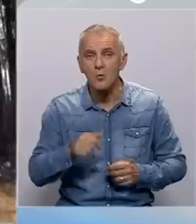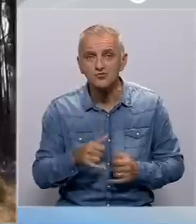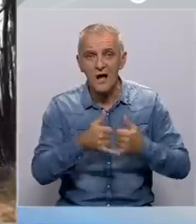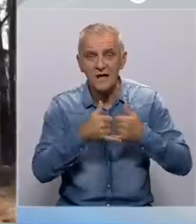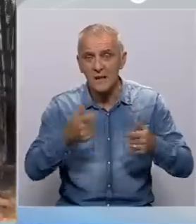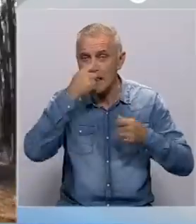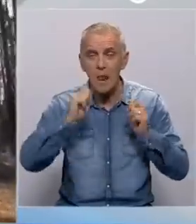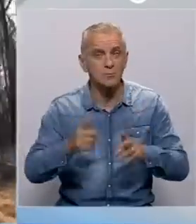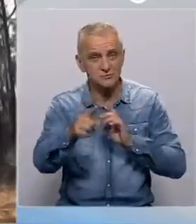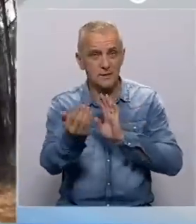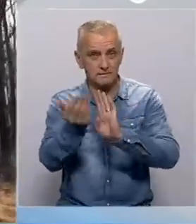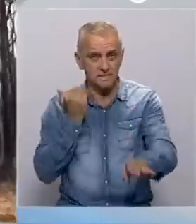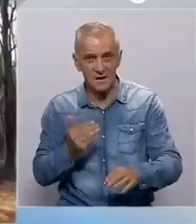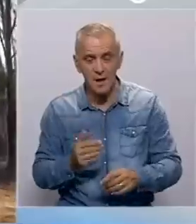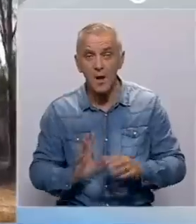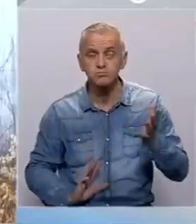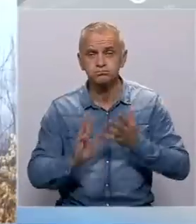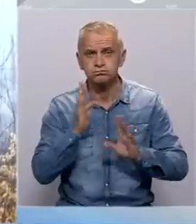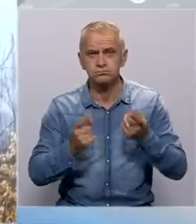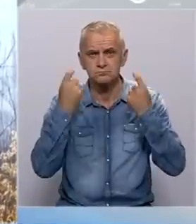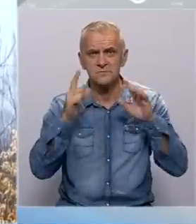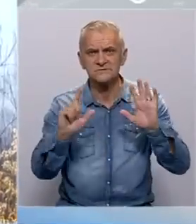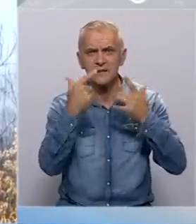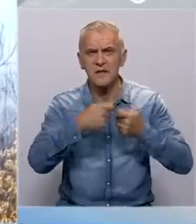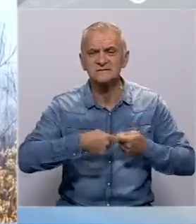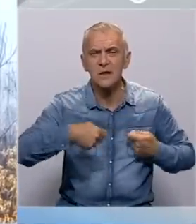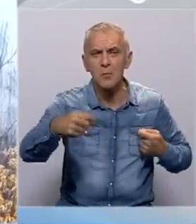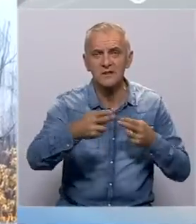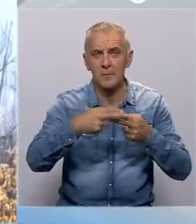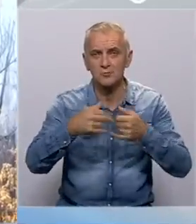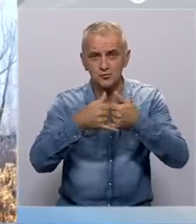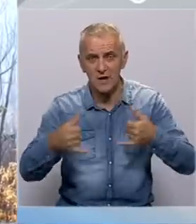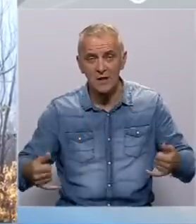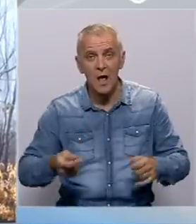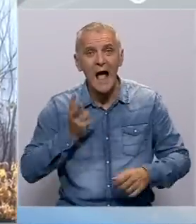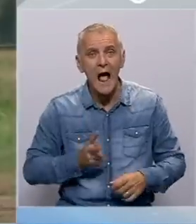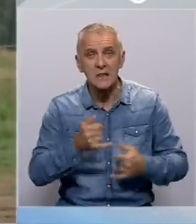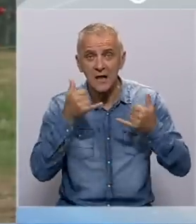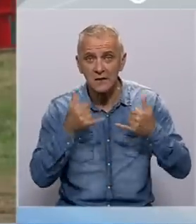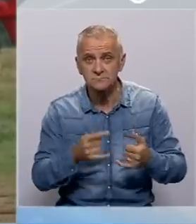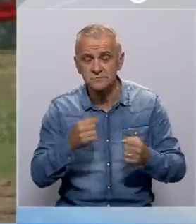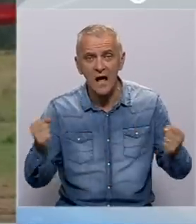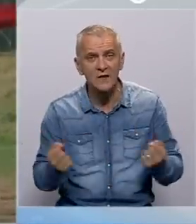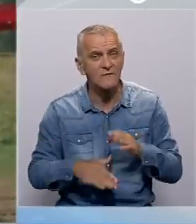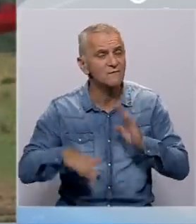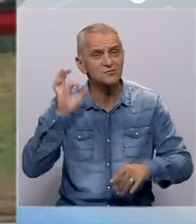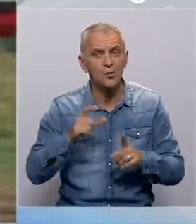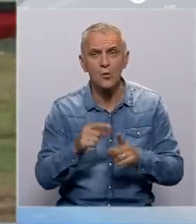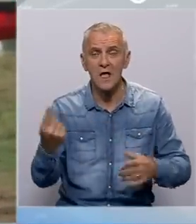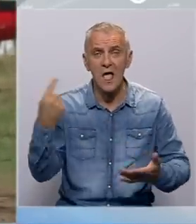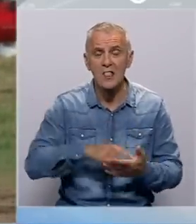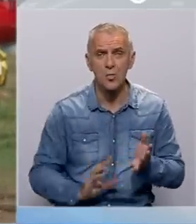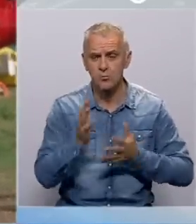grad napuste i ranije. Požar bukti je 17 km od grada. U Kanadi je trenutno aktivno više od 1000